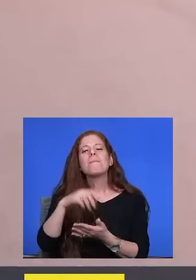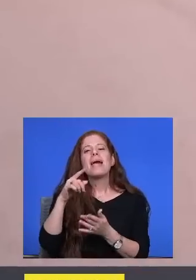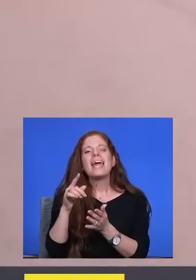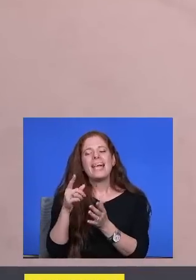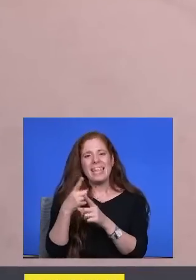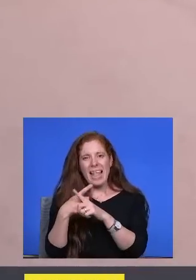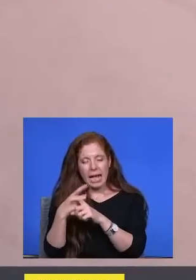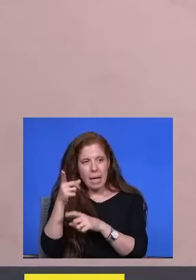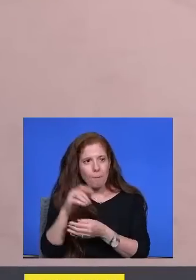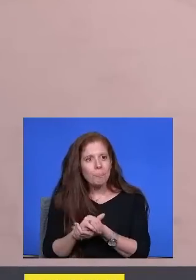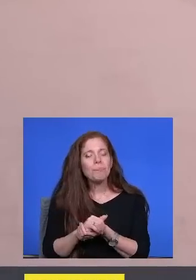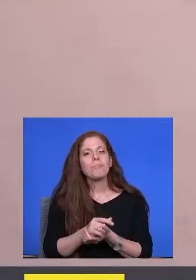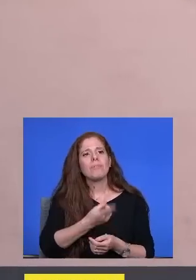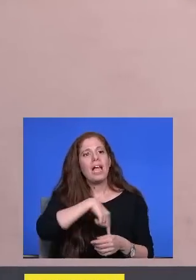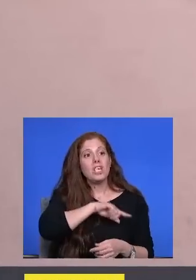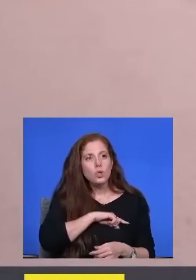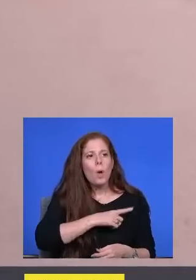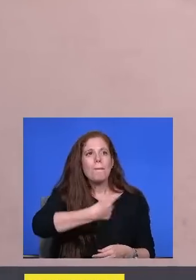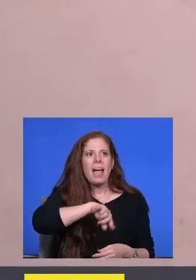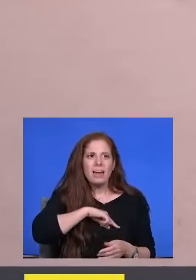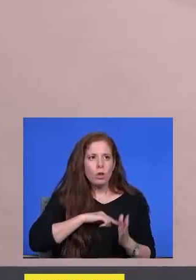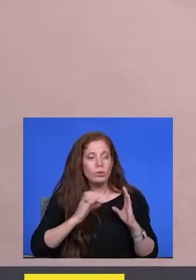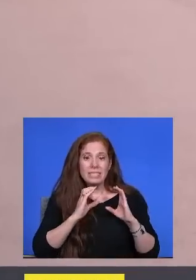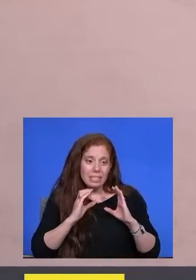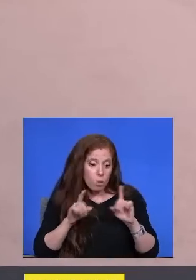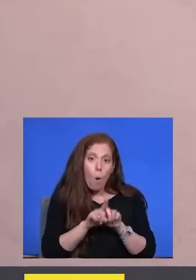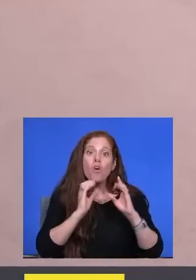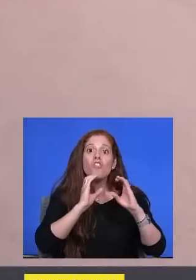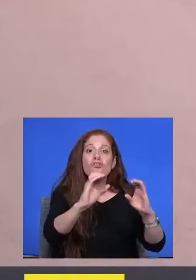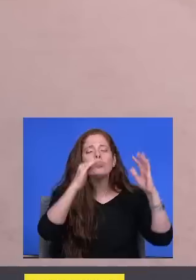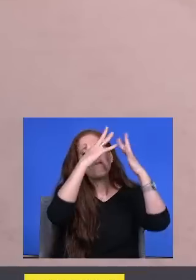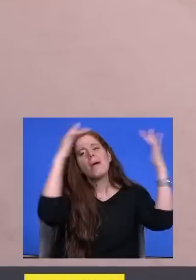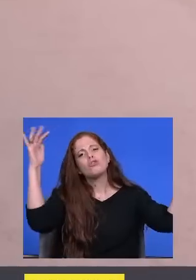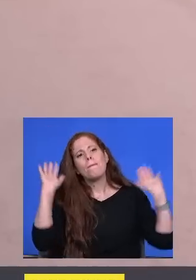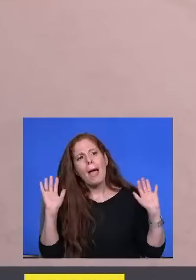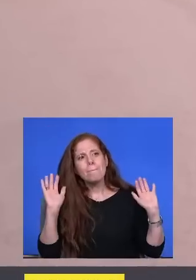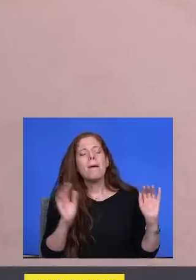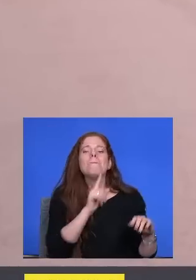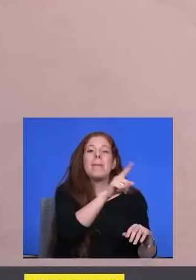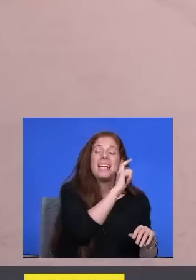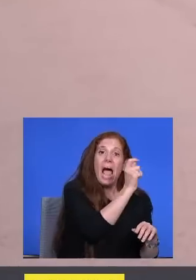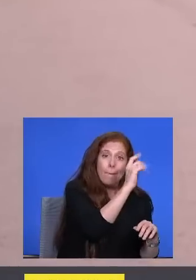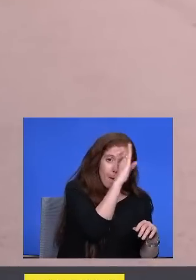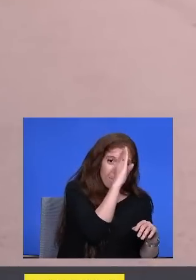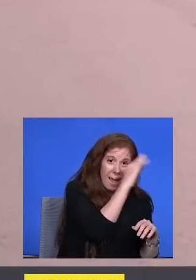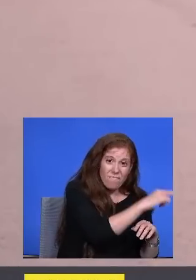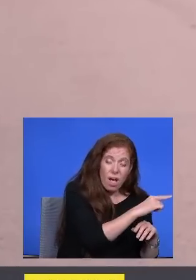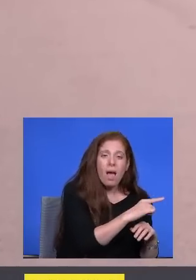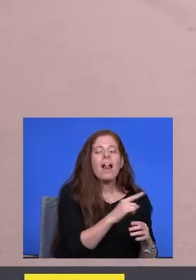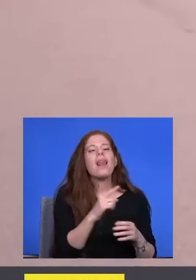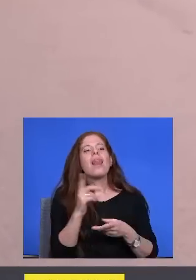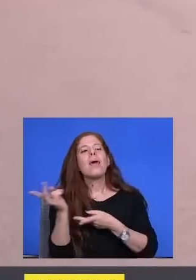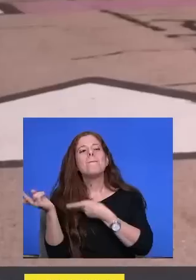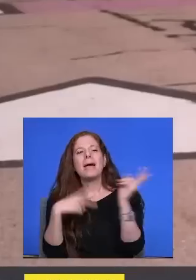היום אנחנו סללנו כביש בשמיים. הכביש בין רמב״ם בחיפה לבית חולים גליל